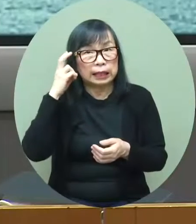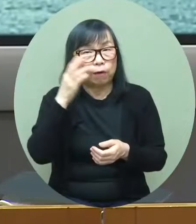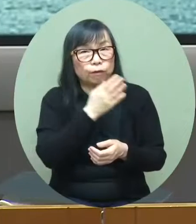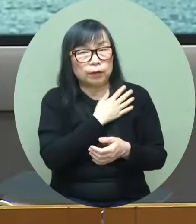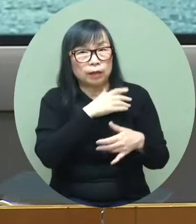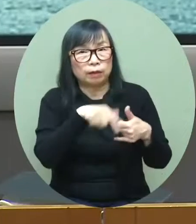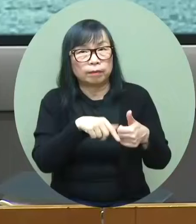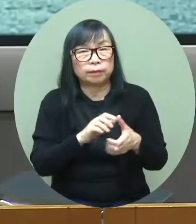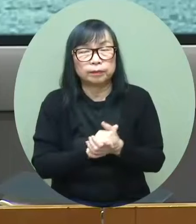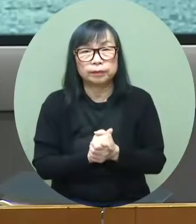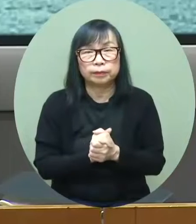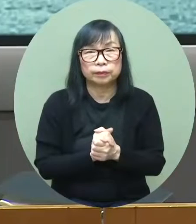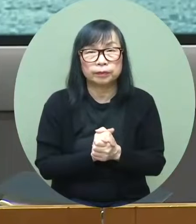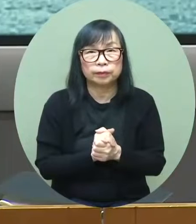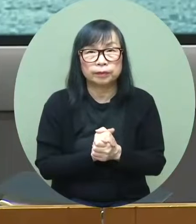位咯。